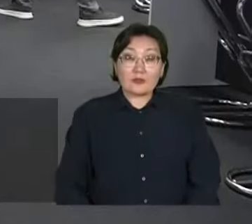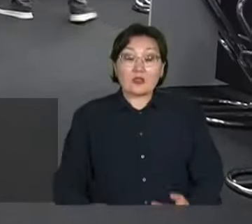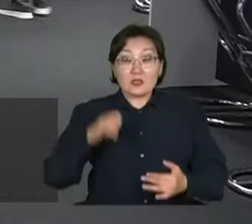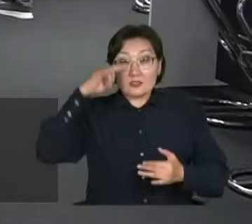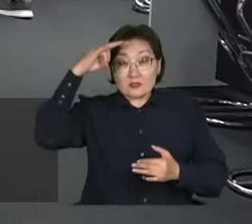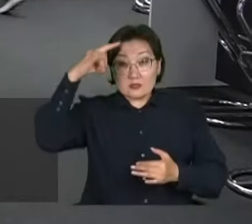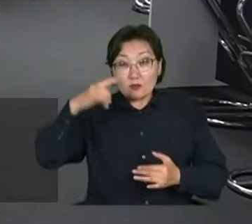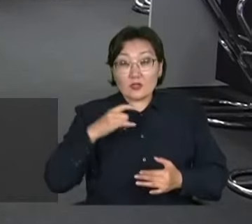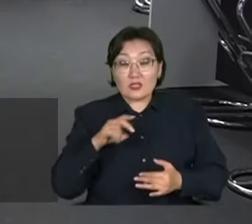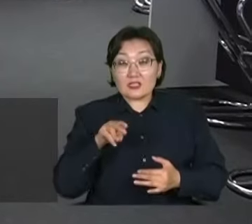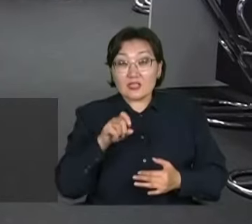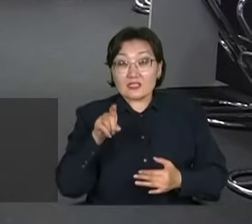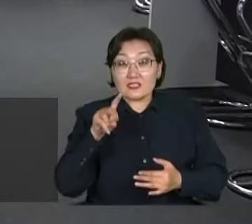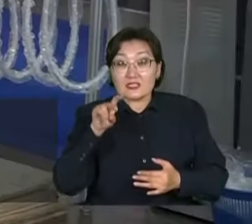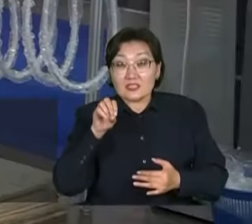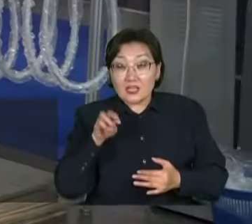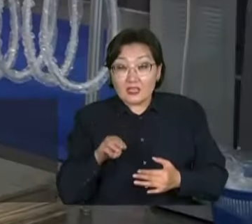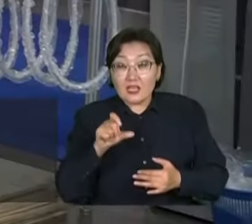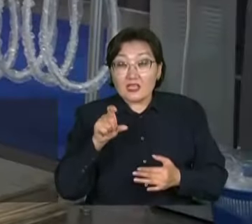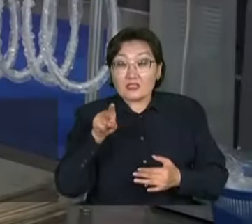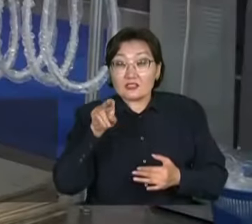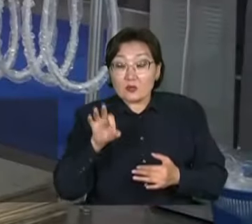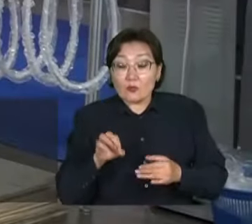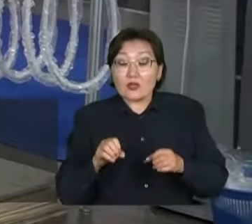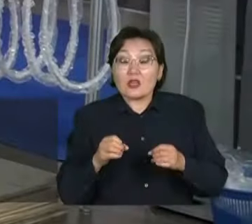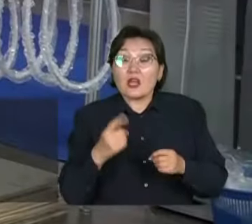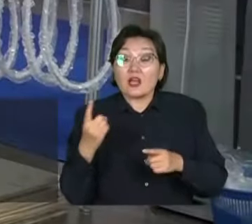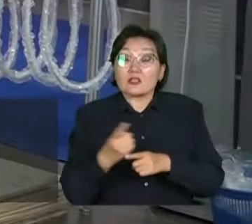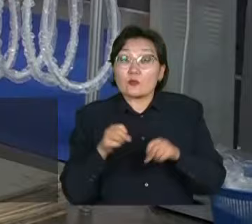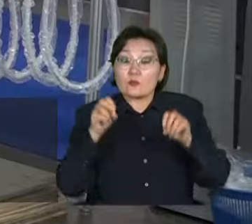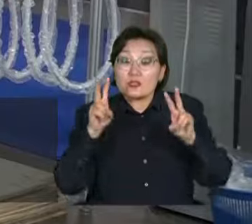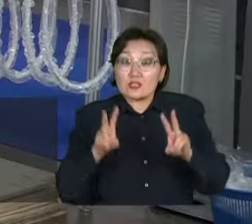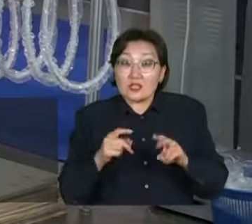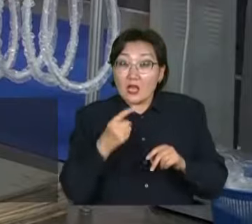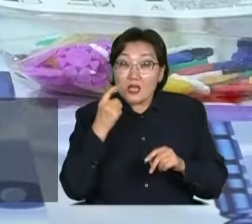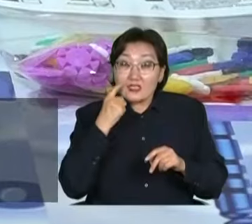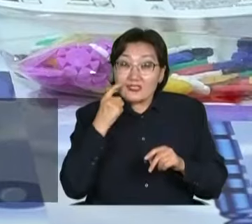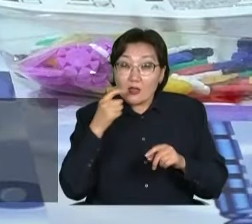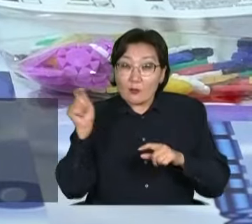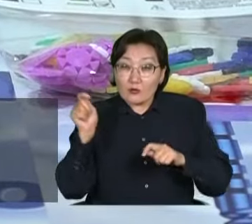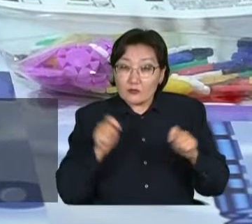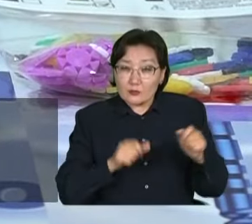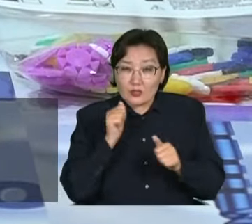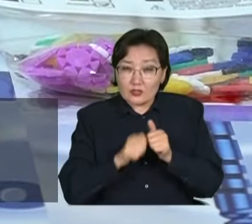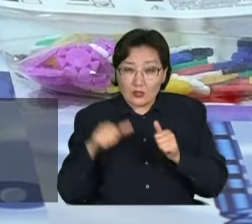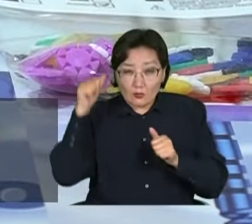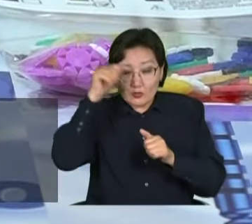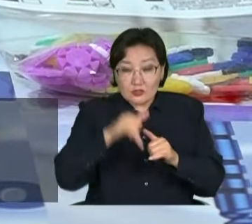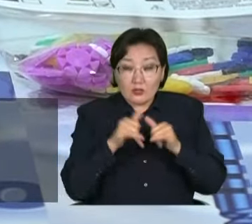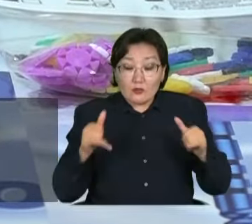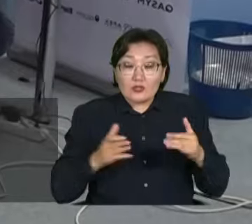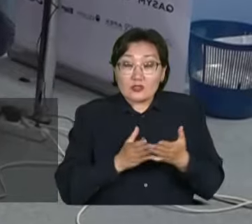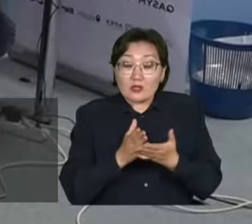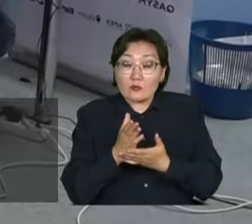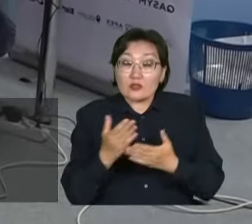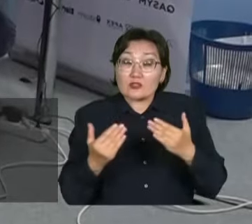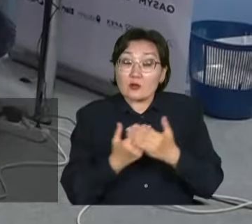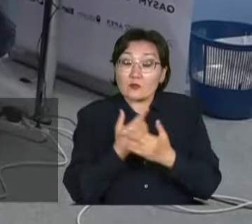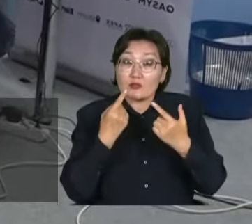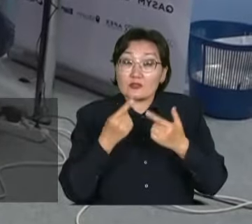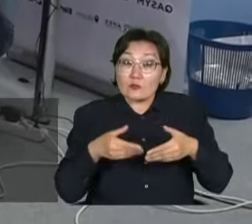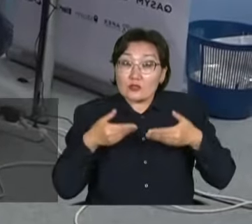Елдегі Қазденд Экспо алғашқы мамандандырылған стоматологиялық форумының ауқымы жылдан жылға кеңейіп келеді. Саладағы инновациялық өнімдер